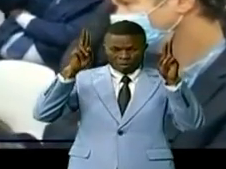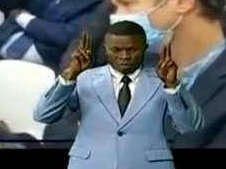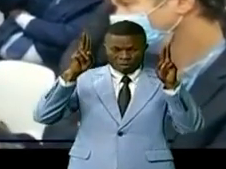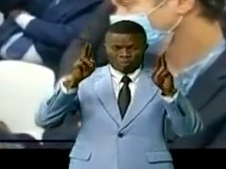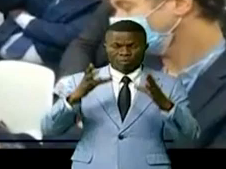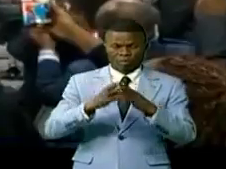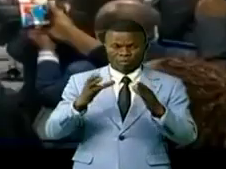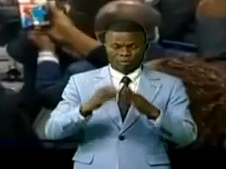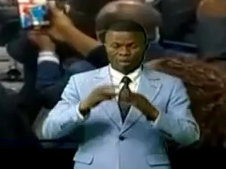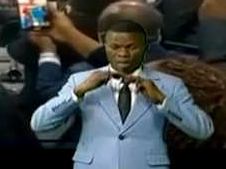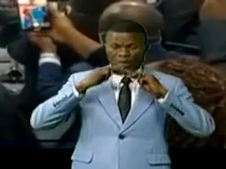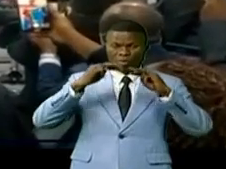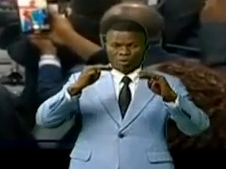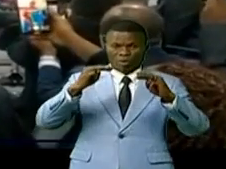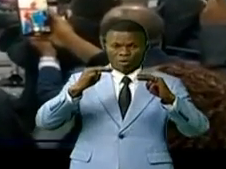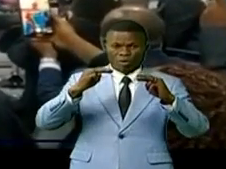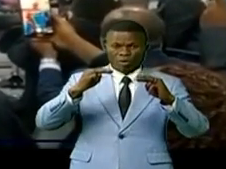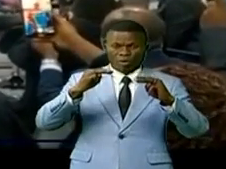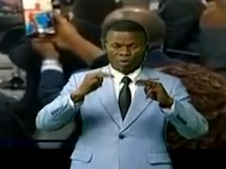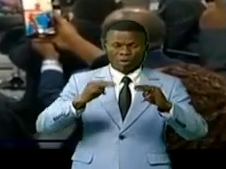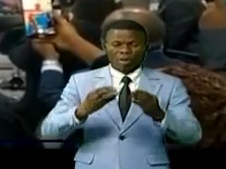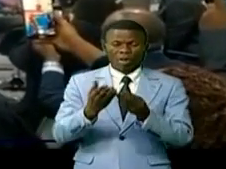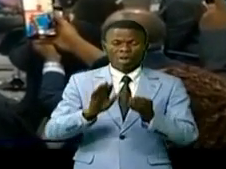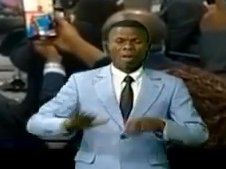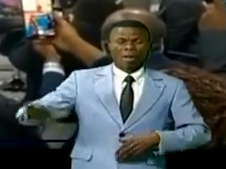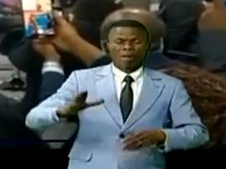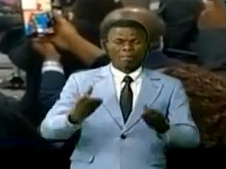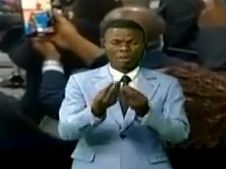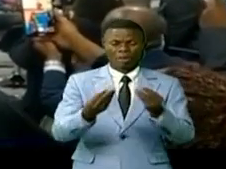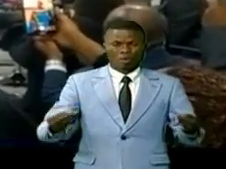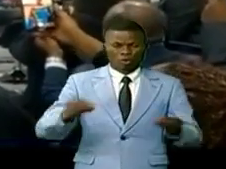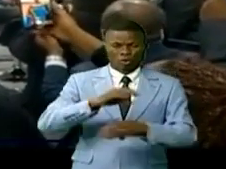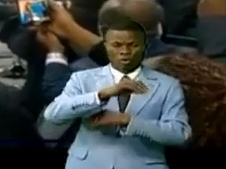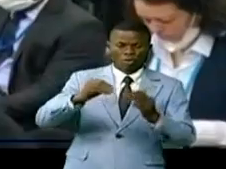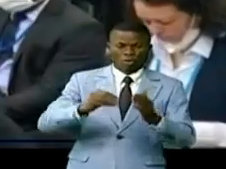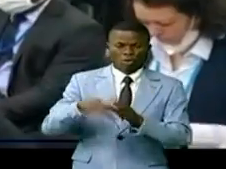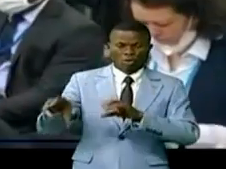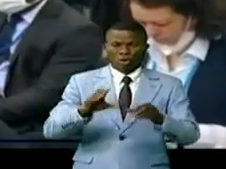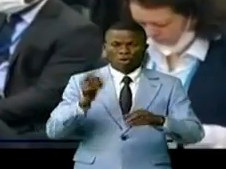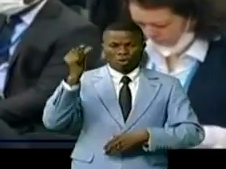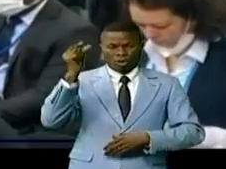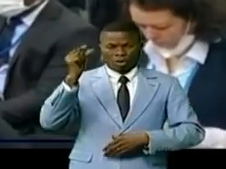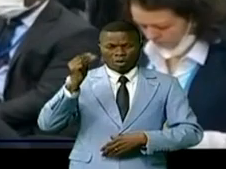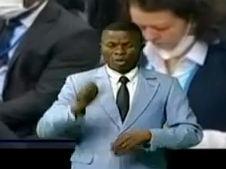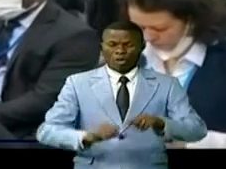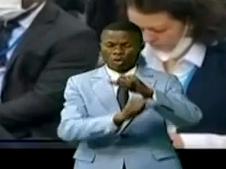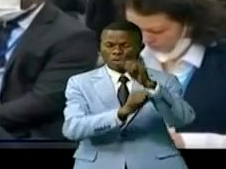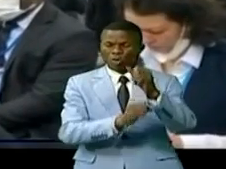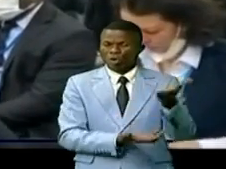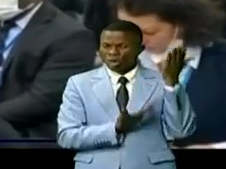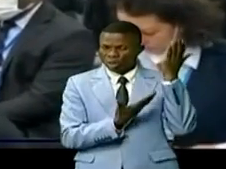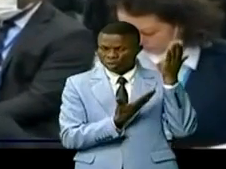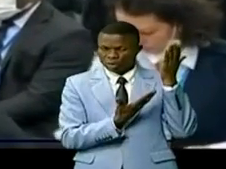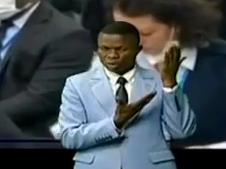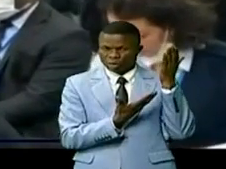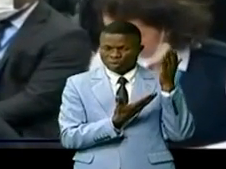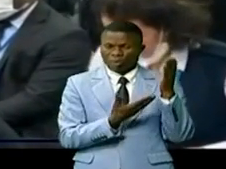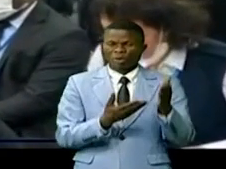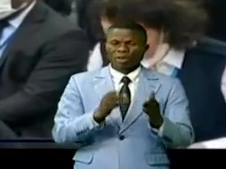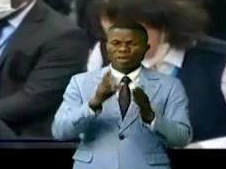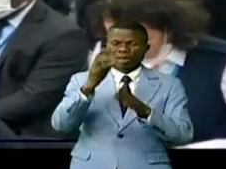avec un message pays solution au centre de l'événement, les minerais, comme un pilier stratégique dont la